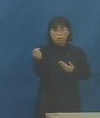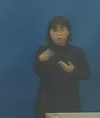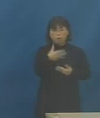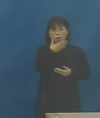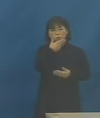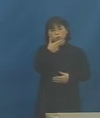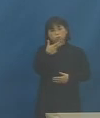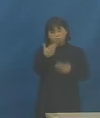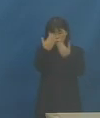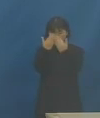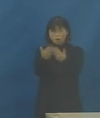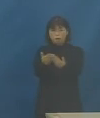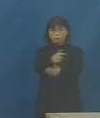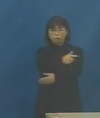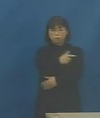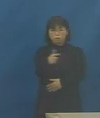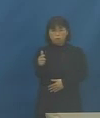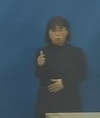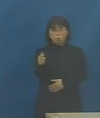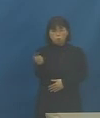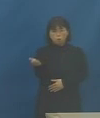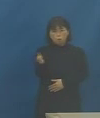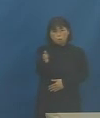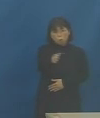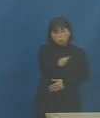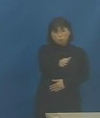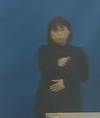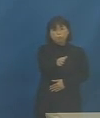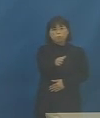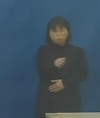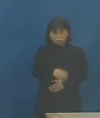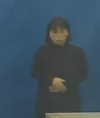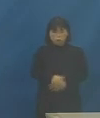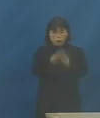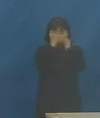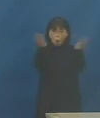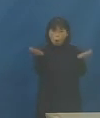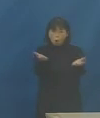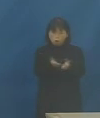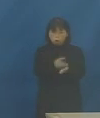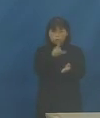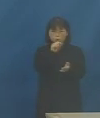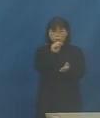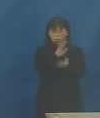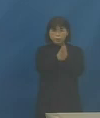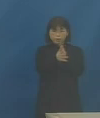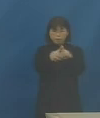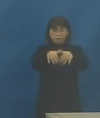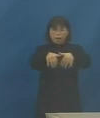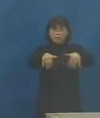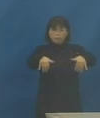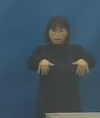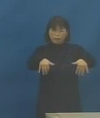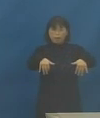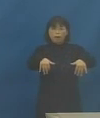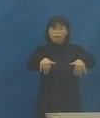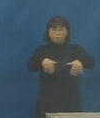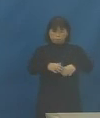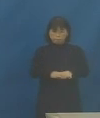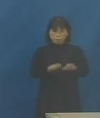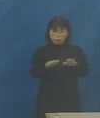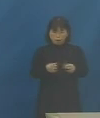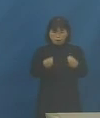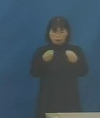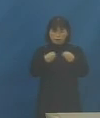かこういうところを入れていわばあのある鳥取県体制でこの一気にこの山があります